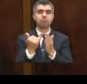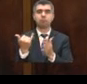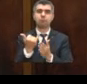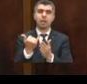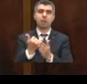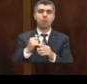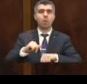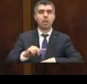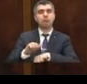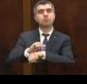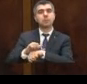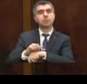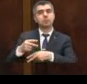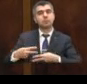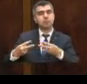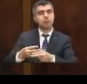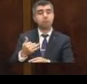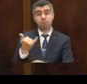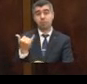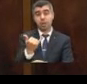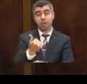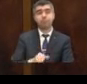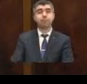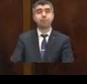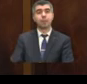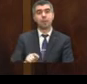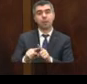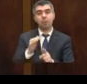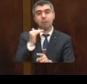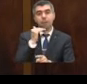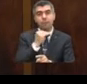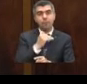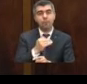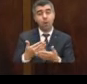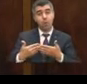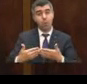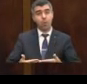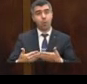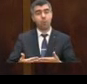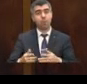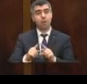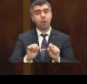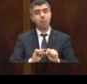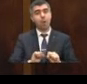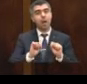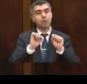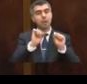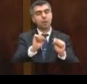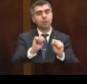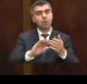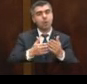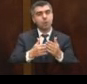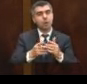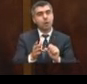وهذا أصبح ضرورة ملحة ومستعجلة اليوم لمواجهة تداعيات